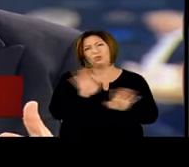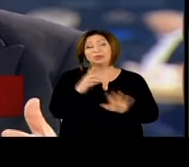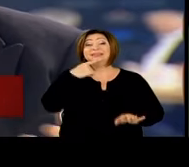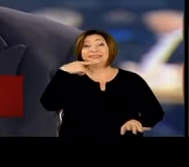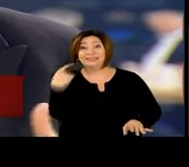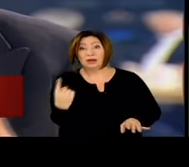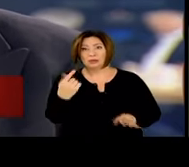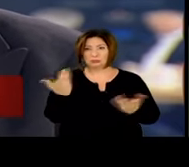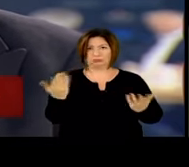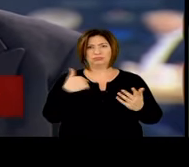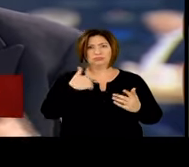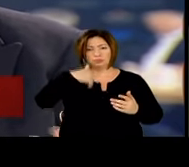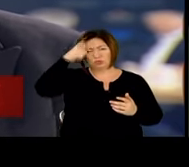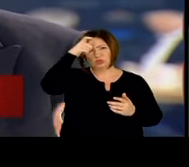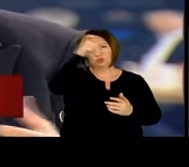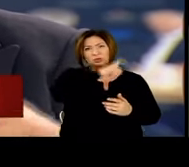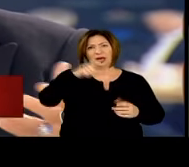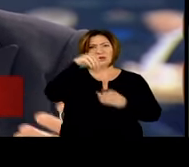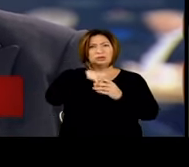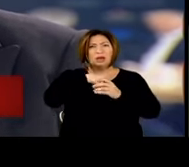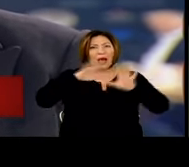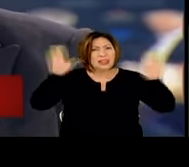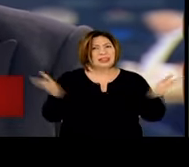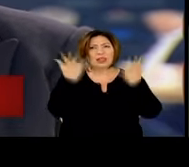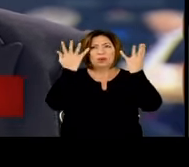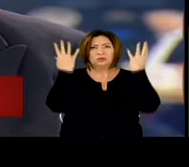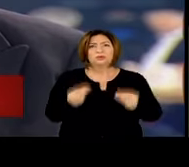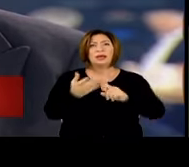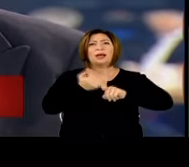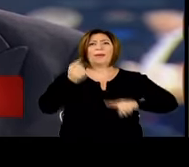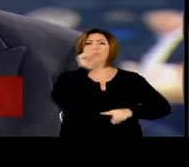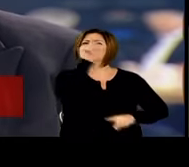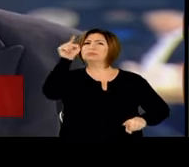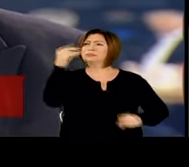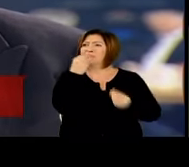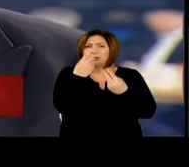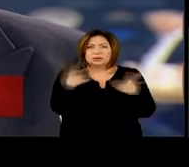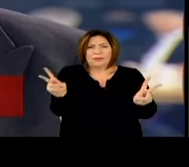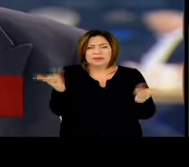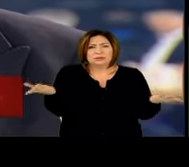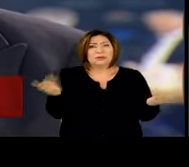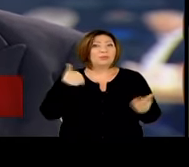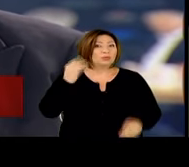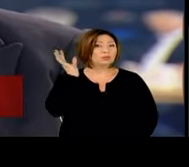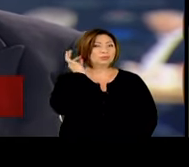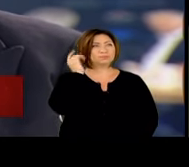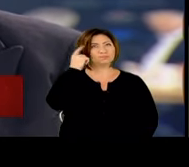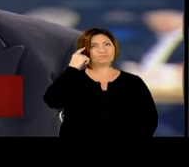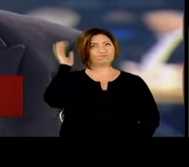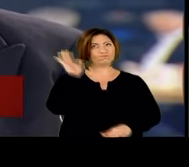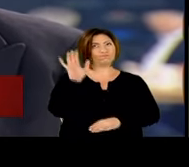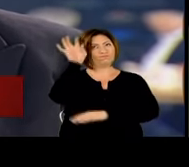derken, dedim bizim Türkiye'mizde her halükarda, her yerde kebabı yiyebilirsiniz. Benim tabii kulağımda küpe kaldı bu